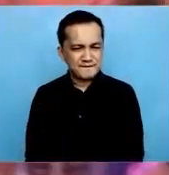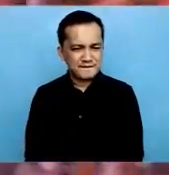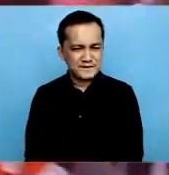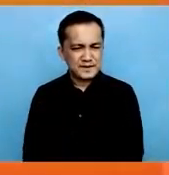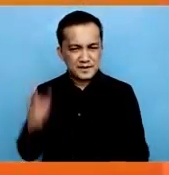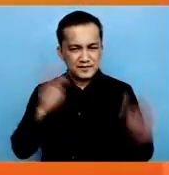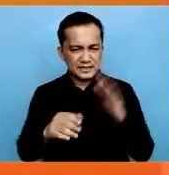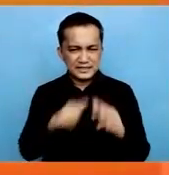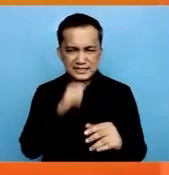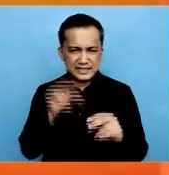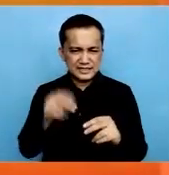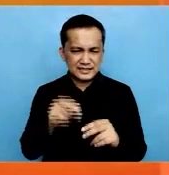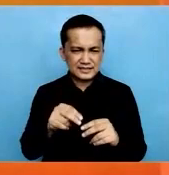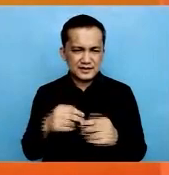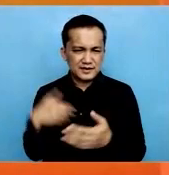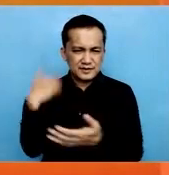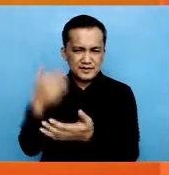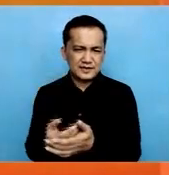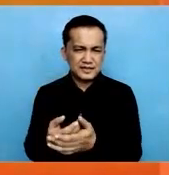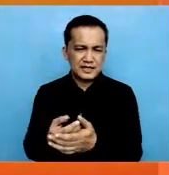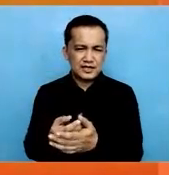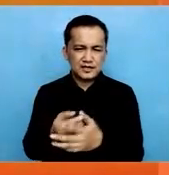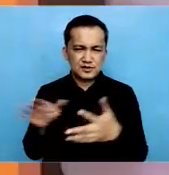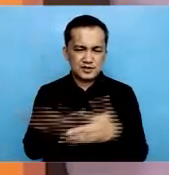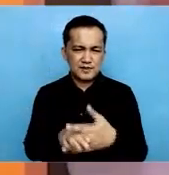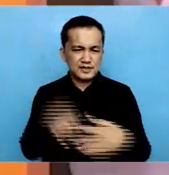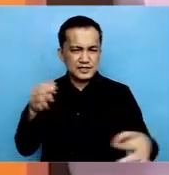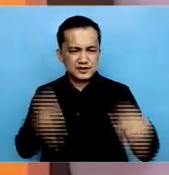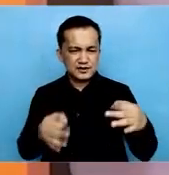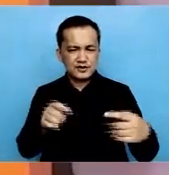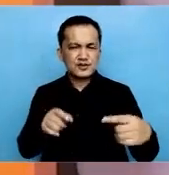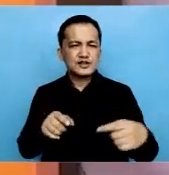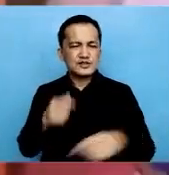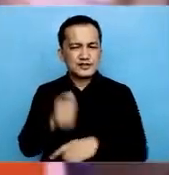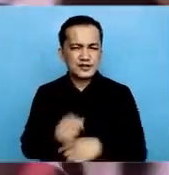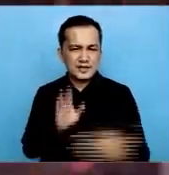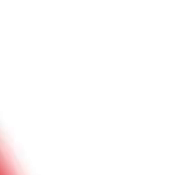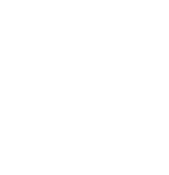kailangan pang paabutin sa demandahan, harapin natin! Face to!